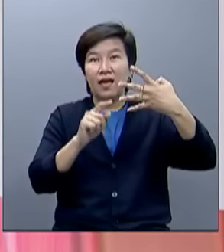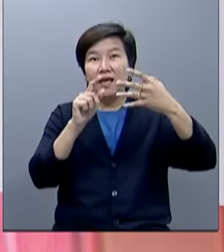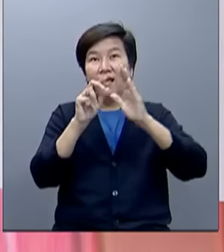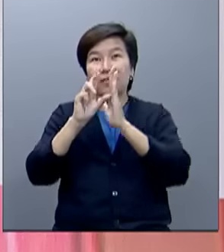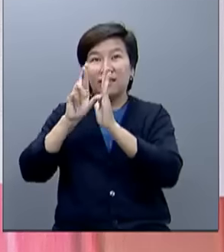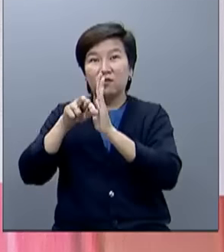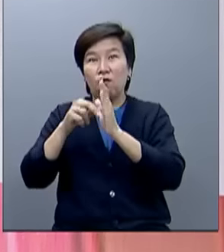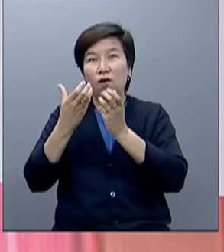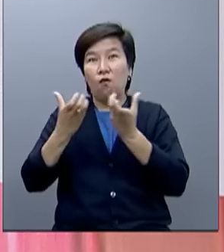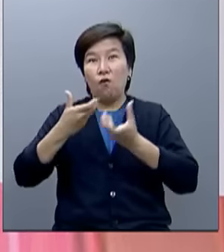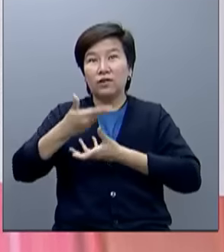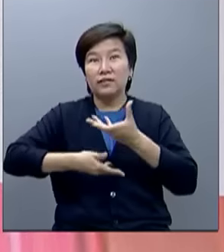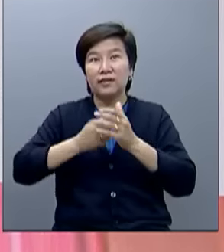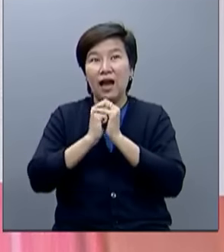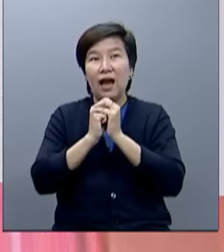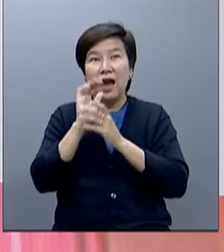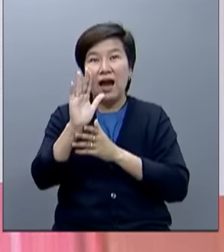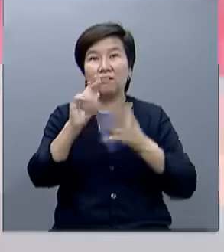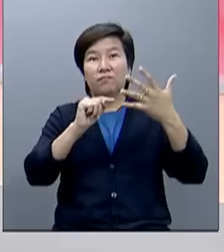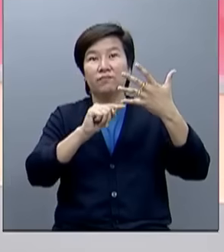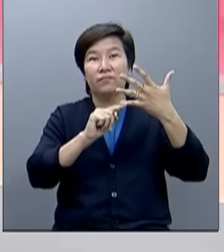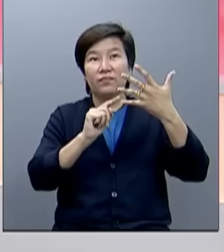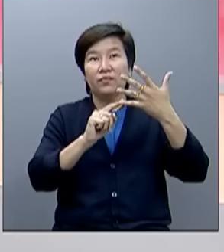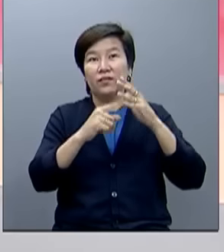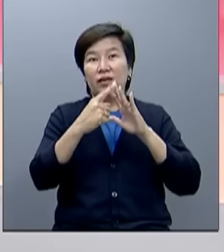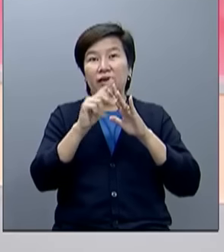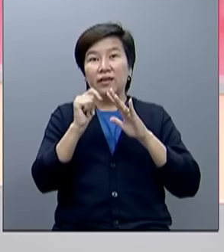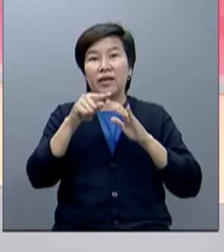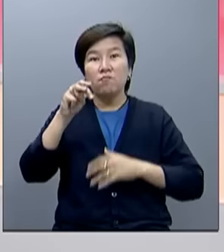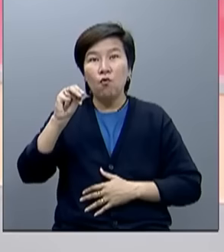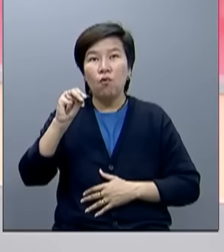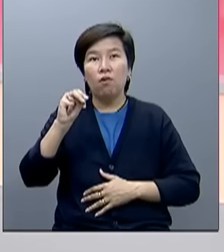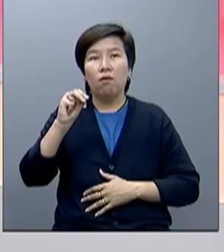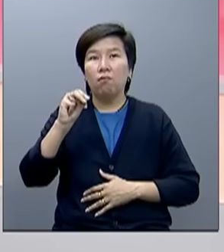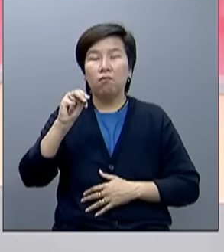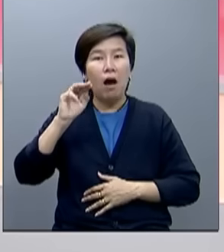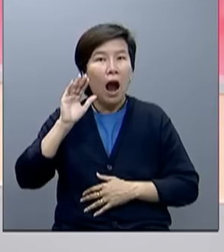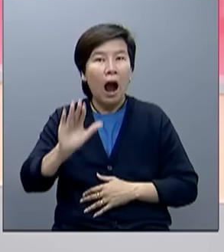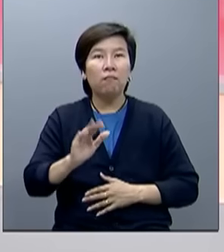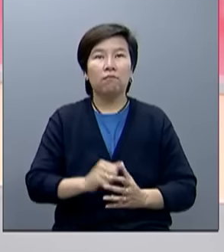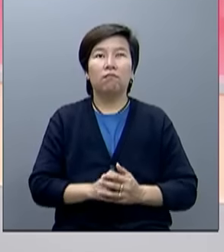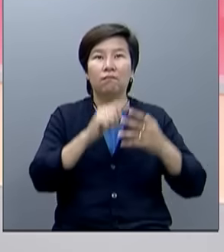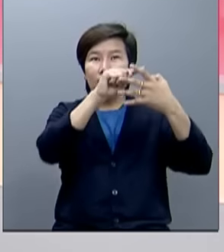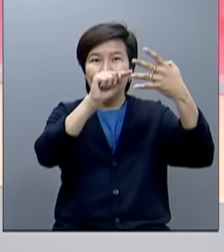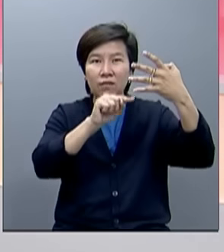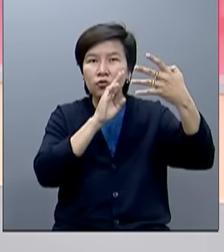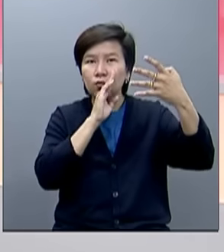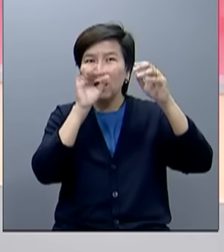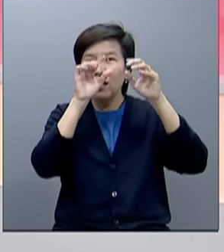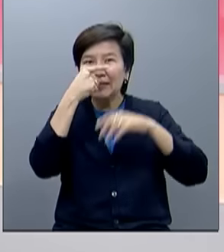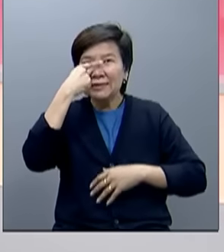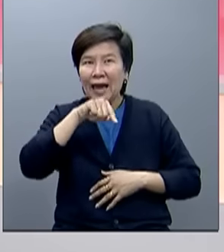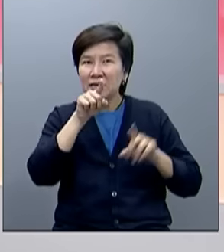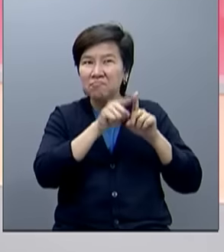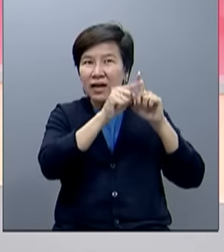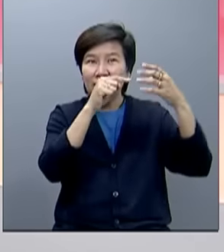tiktokแล้วก็มีการบล็อกแอปพลิเคชันเมูด้วยซึ่งผู้เชี่ยวชาญเก็มองบอกว่าหากเราเนี่ยลดความเกรงใจที่